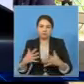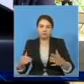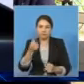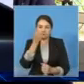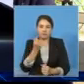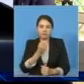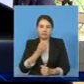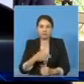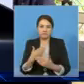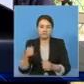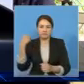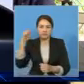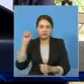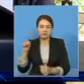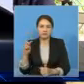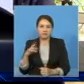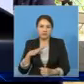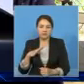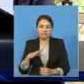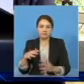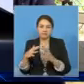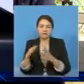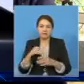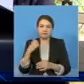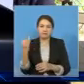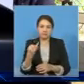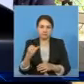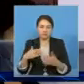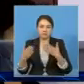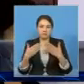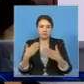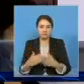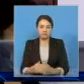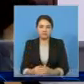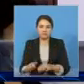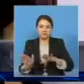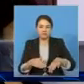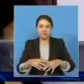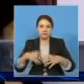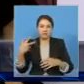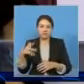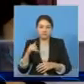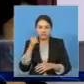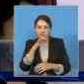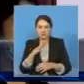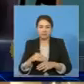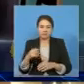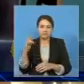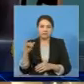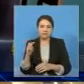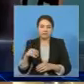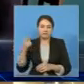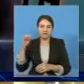огромную благодарность воинам-интернационалистам за столь интересную беседу. Прошло уже более 30 лет с момента вывода советских войск